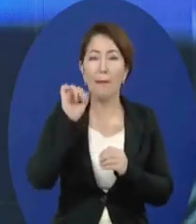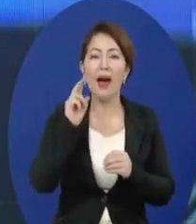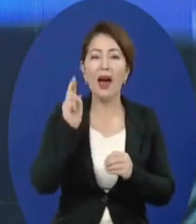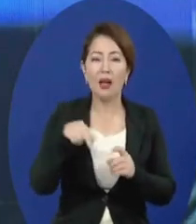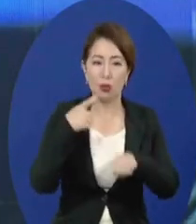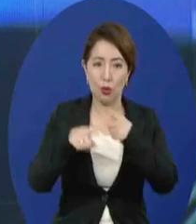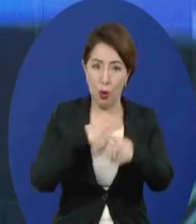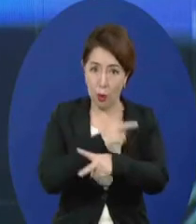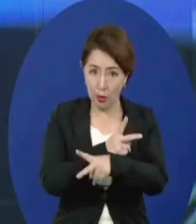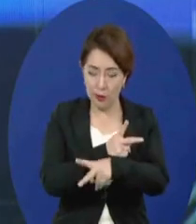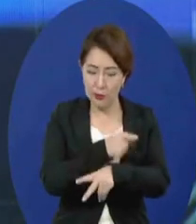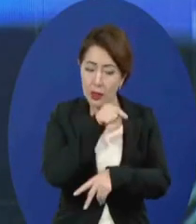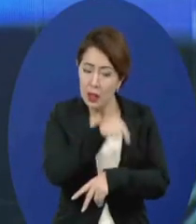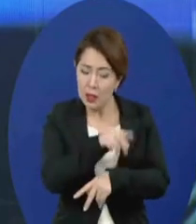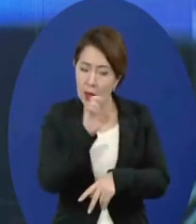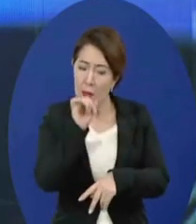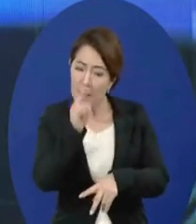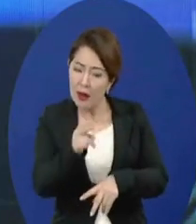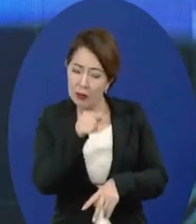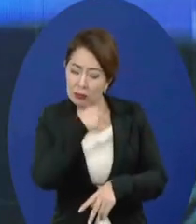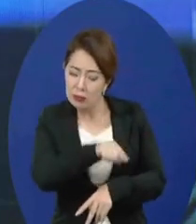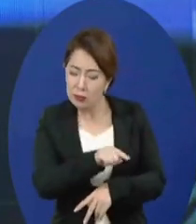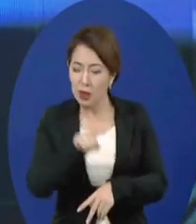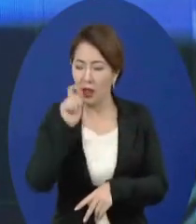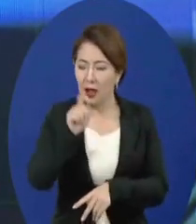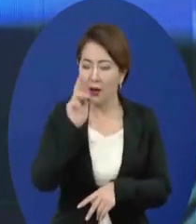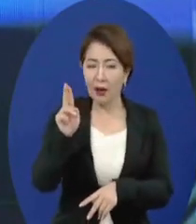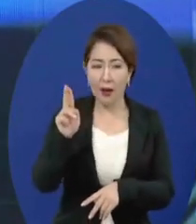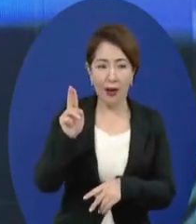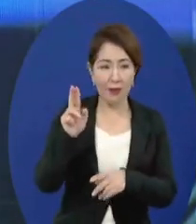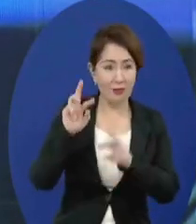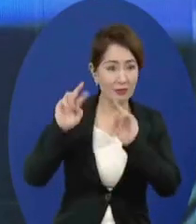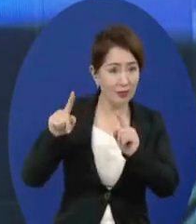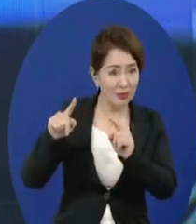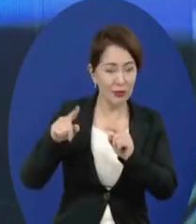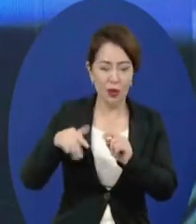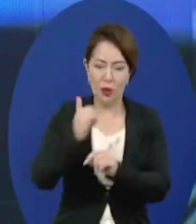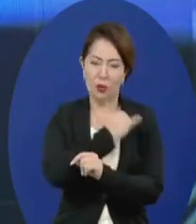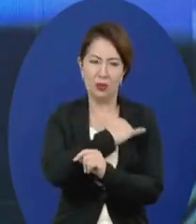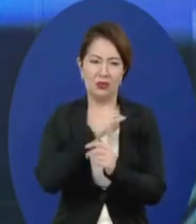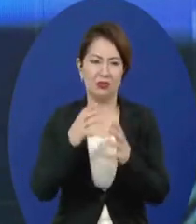хувьд нэмэлт өөрчлөлт орсноор банкуд хувьцаат компанийн хэлбэрт шилжиж удирдлагын хит төвлөрөл нь буурах юм.